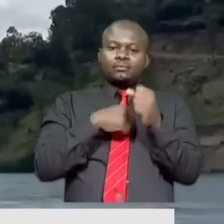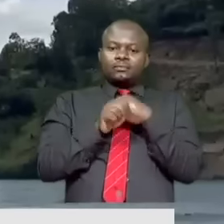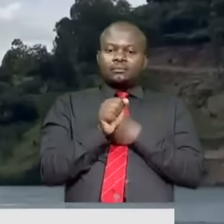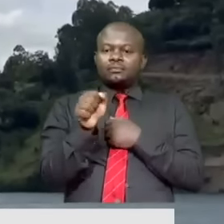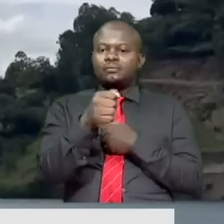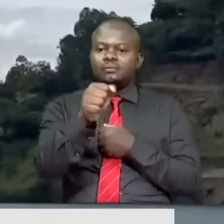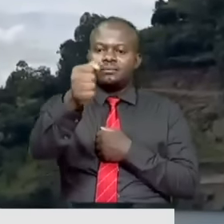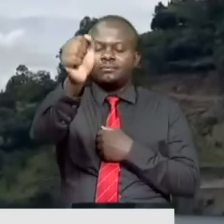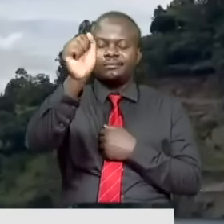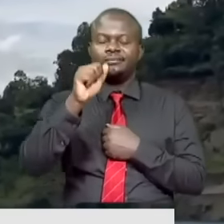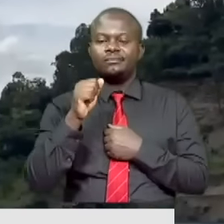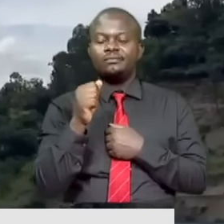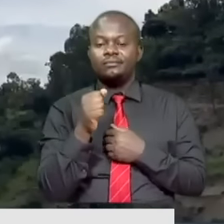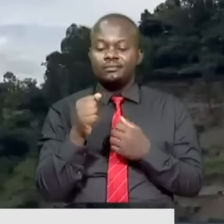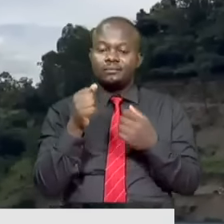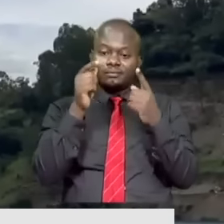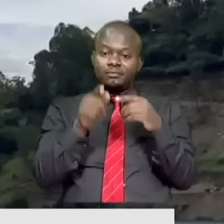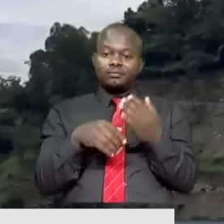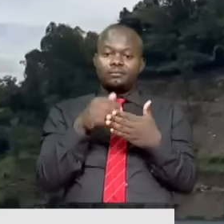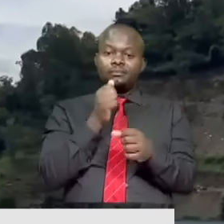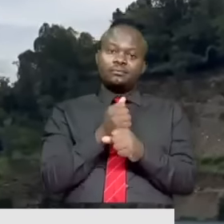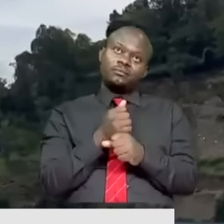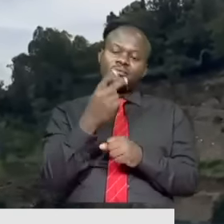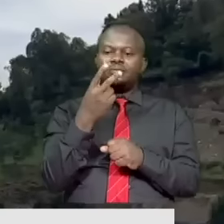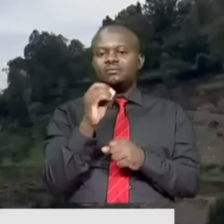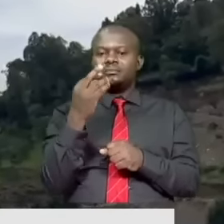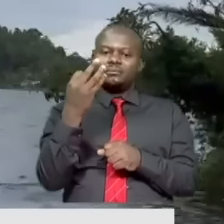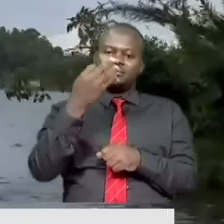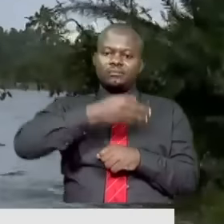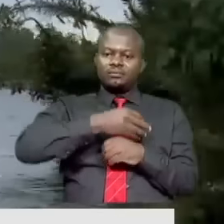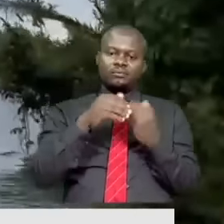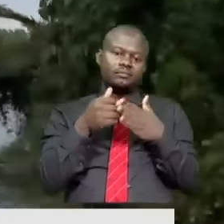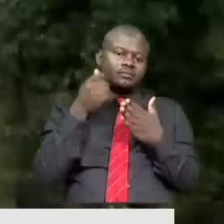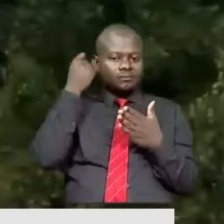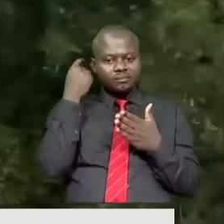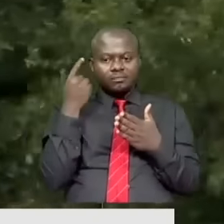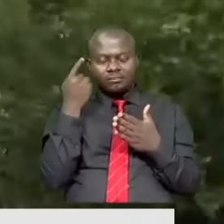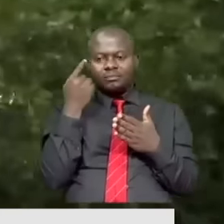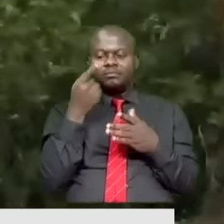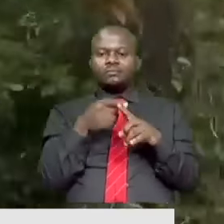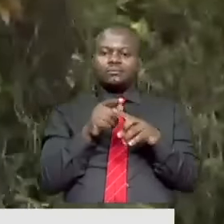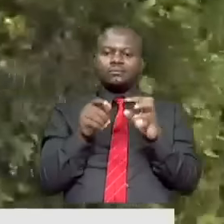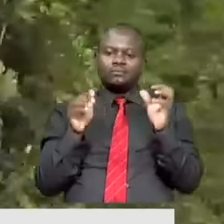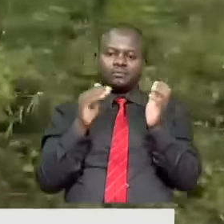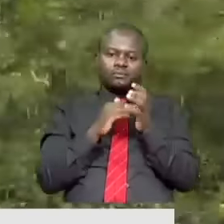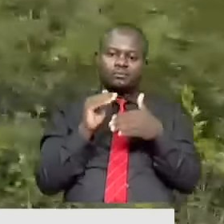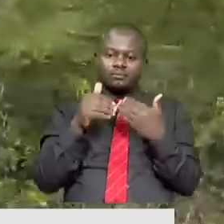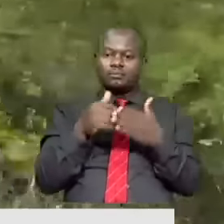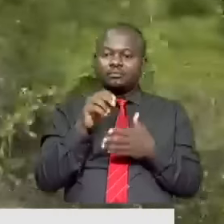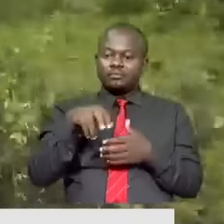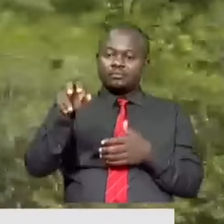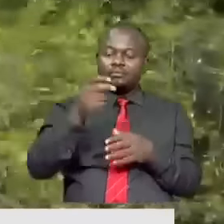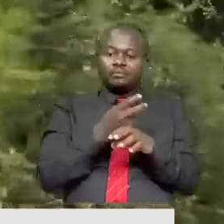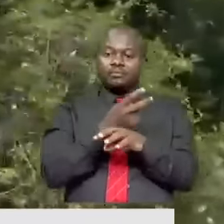Kivu baraboneka cyakora nk'ingendo gihe hagatesha 2 ku munsi batembeje mu bigo bitandukanye byose urwo rugendo rwose isaha